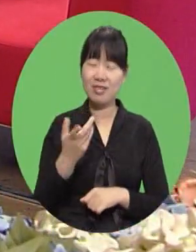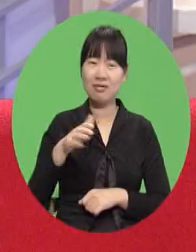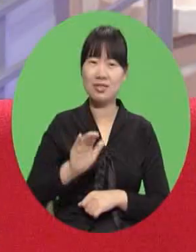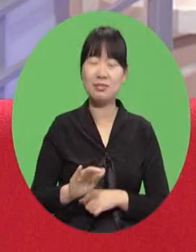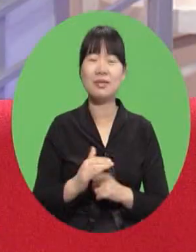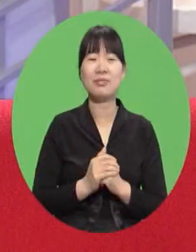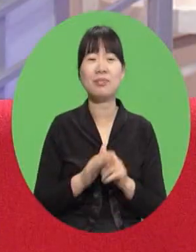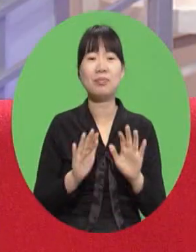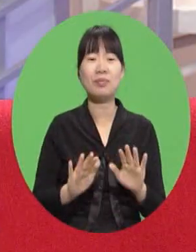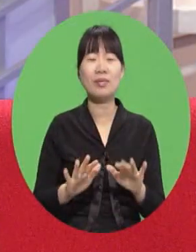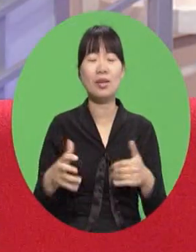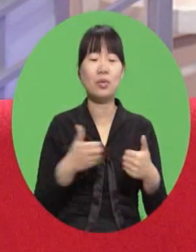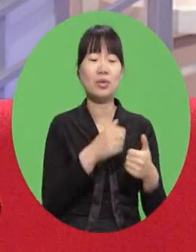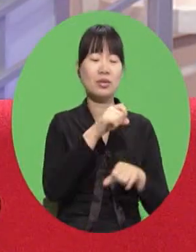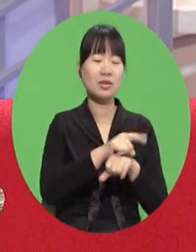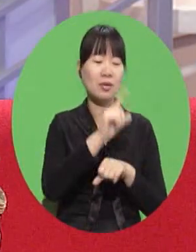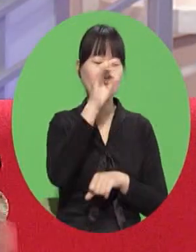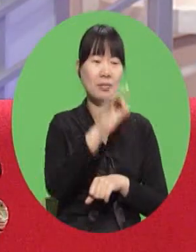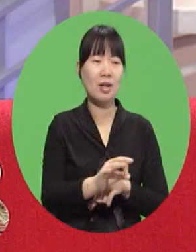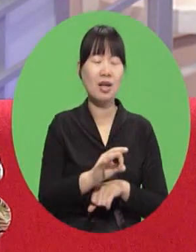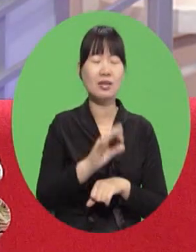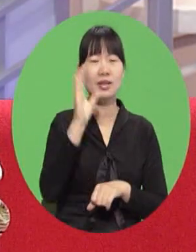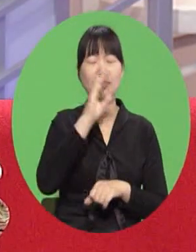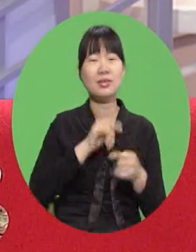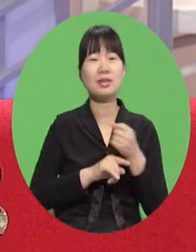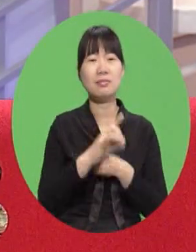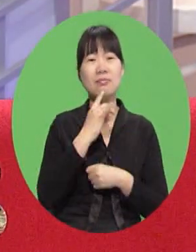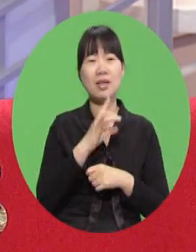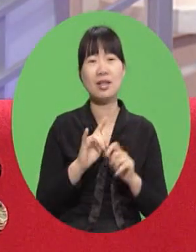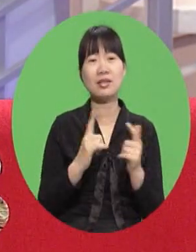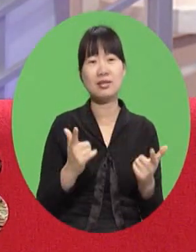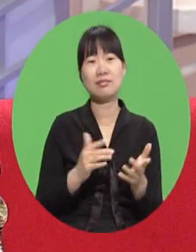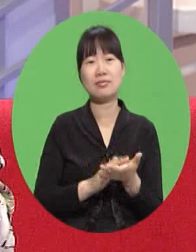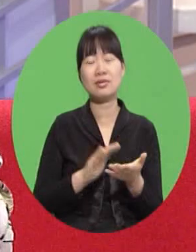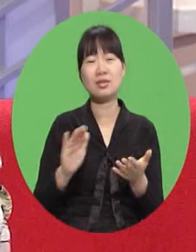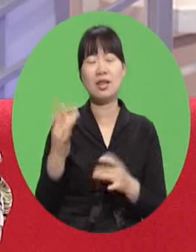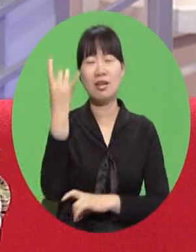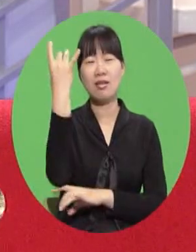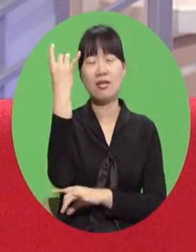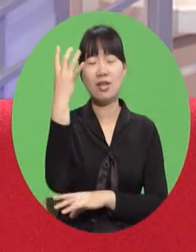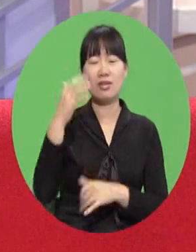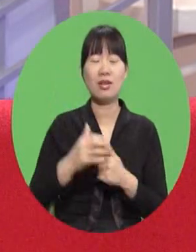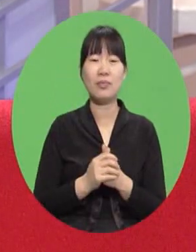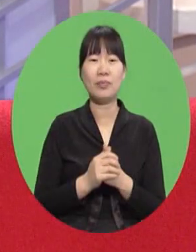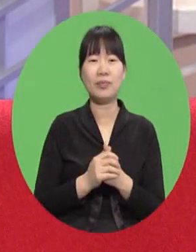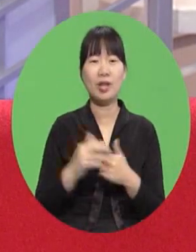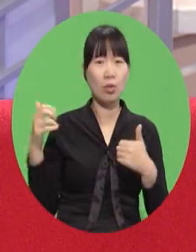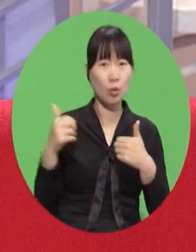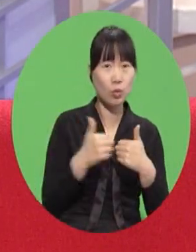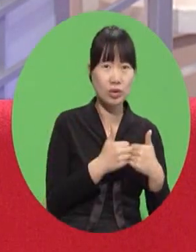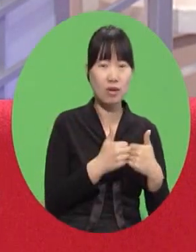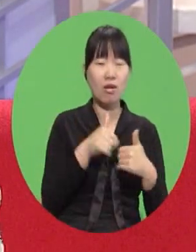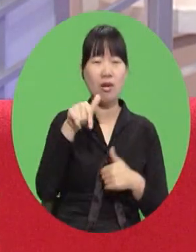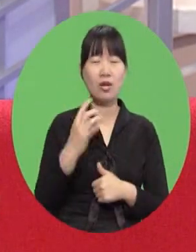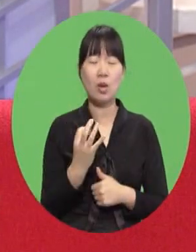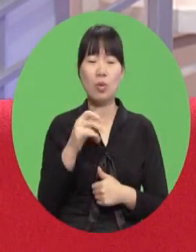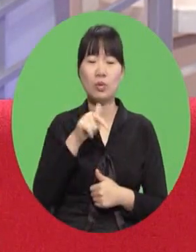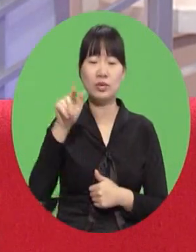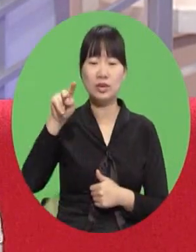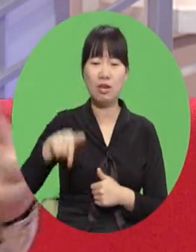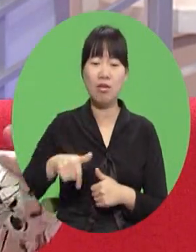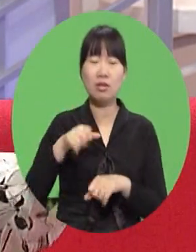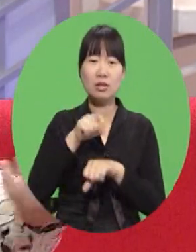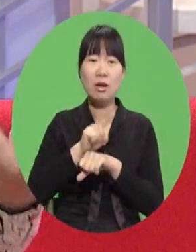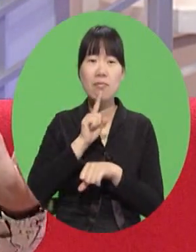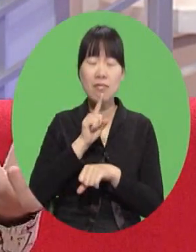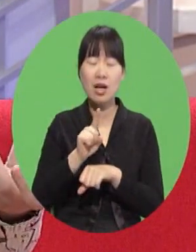이 공격성이라고 하는 거는요 그렇게 나쁜 의미만 있는 건 아니에요. 원래 공격성이라는 것 자체는 왜 아이들이